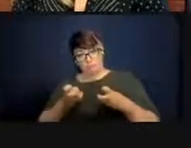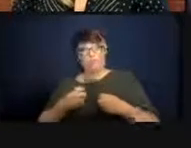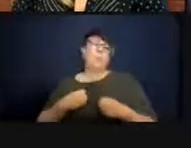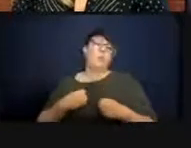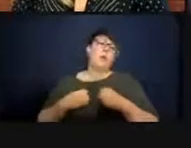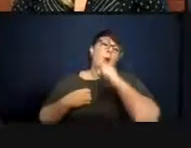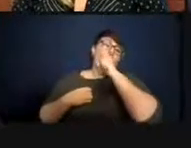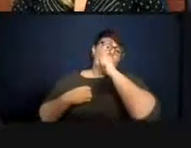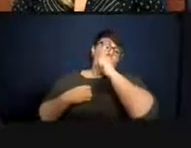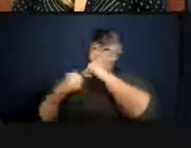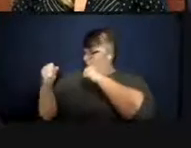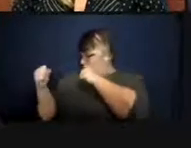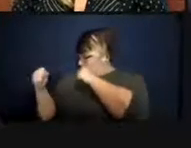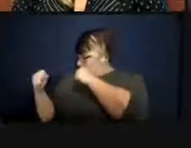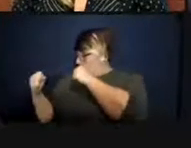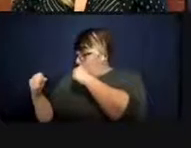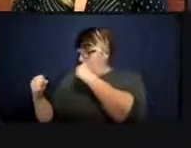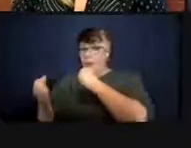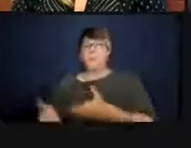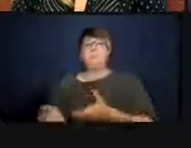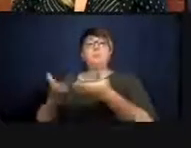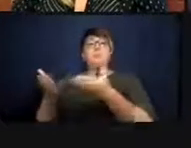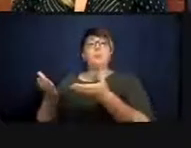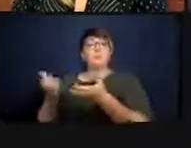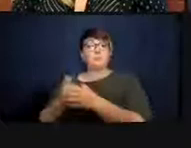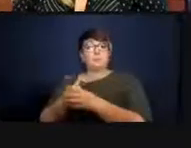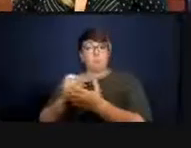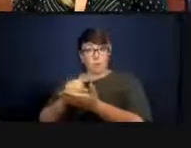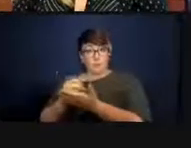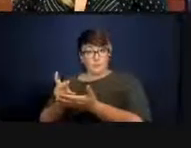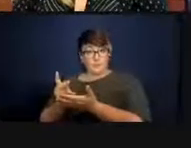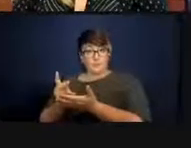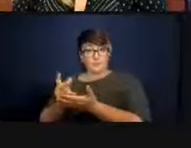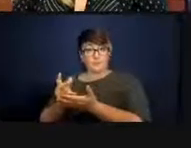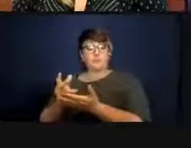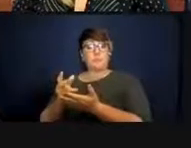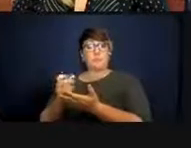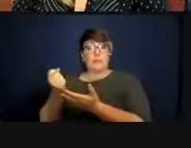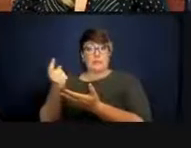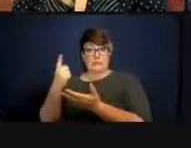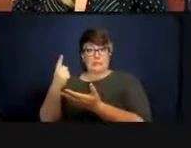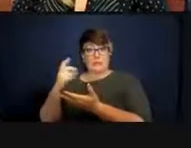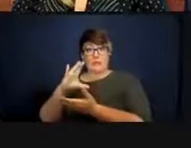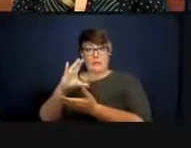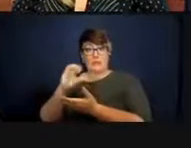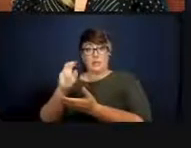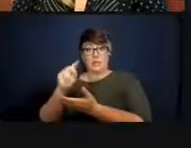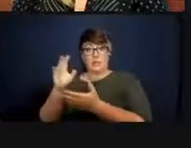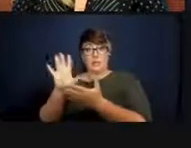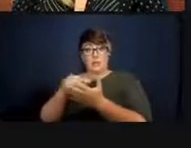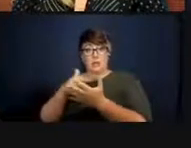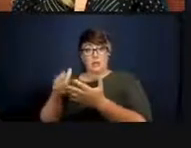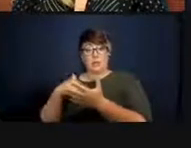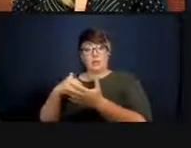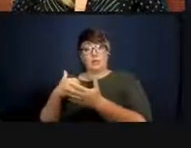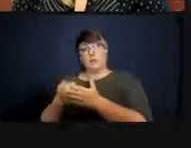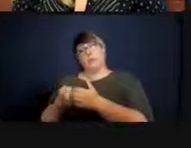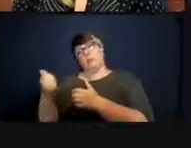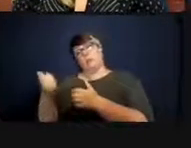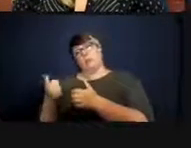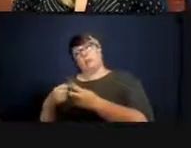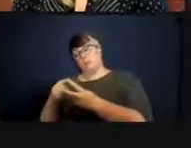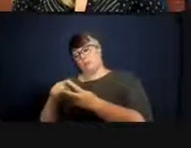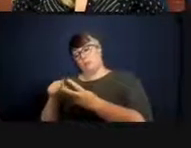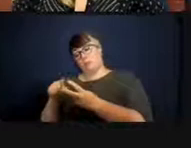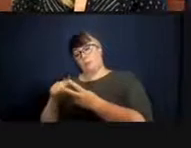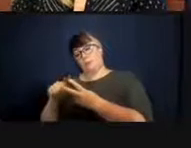ili kuendelea na kazi ya bodi. Je, tumepitisha mswada huu wa kalenda